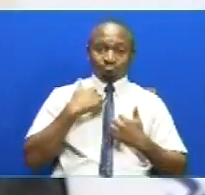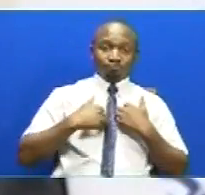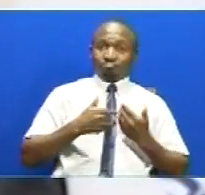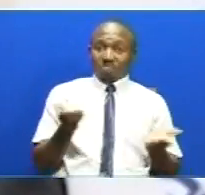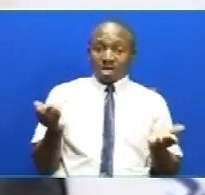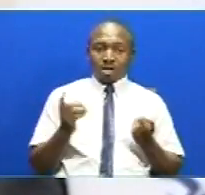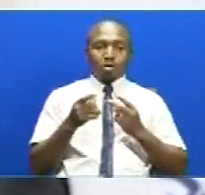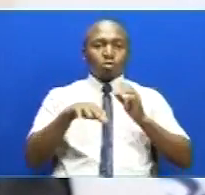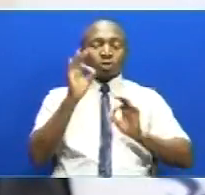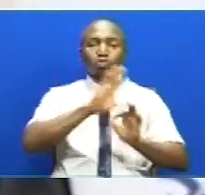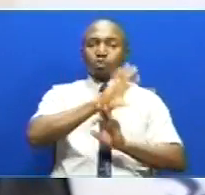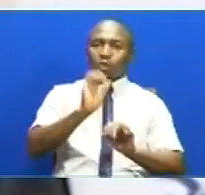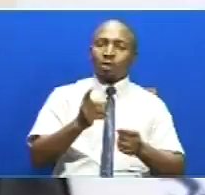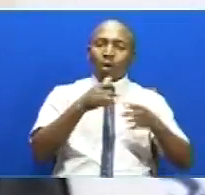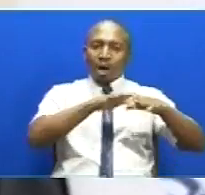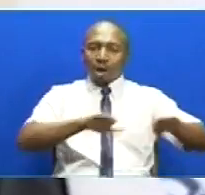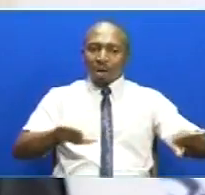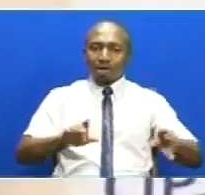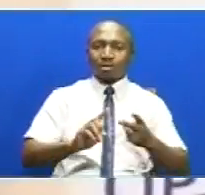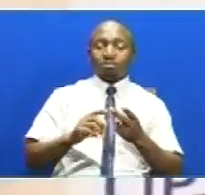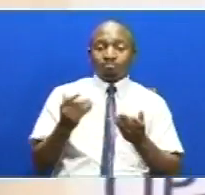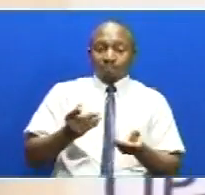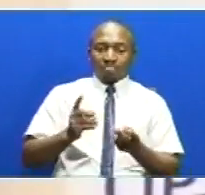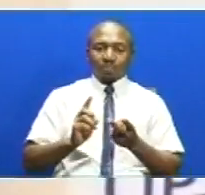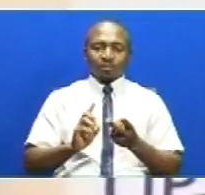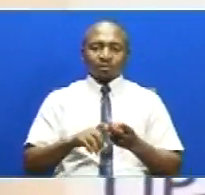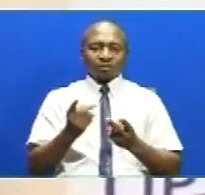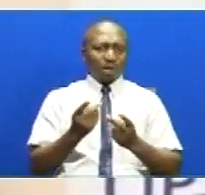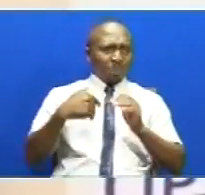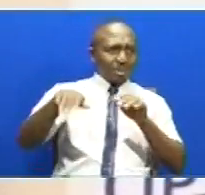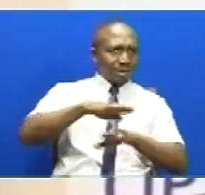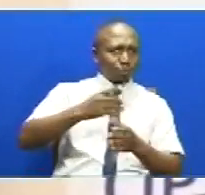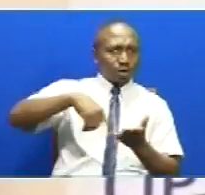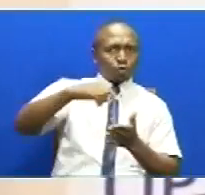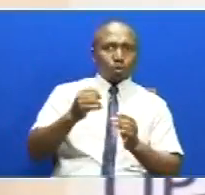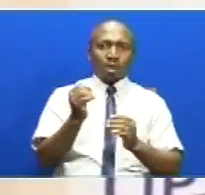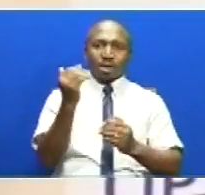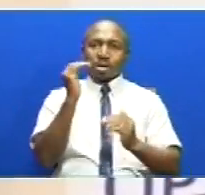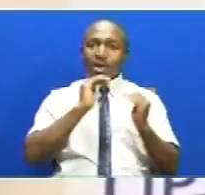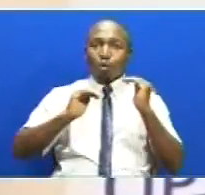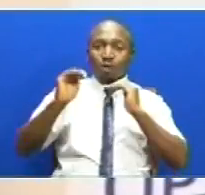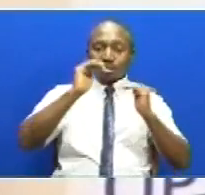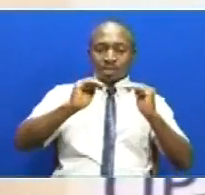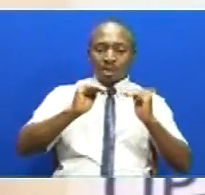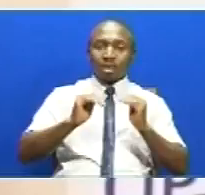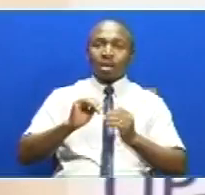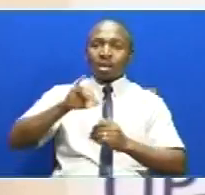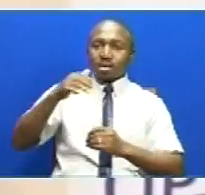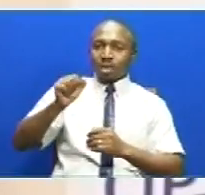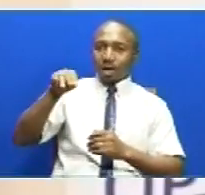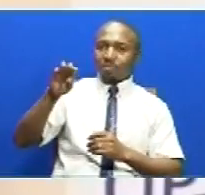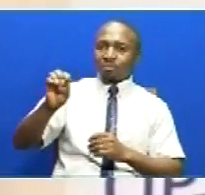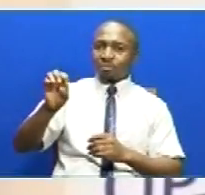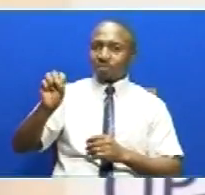za amani na usalama utatawala. Kwa upande wake, mwenyekiti wa kituo cha demokrasia hapa nchini James Mbatia amesema